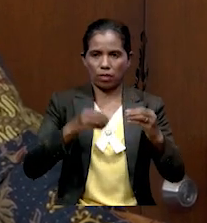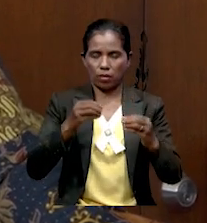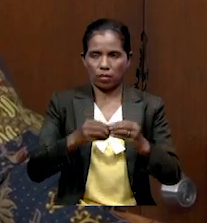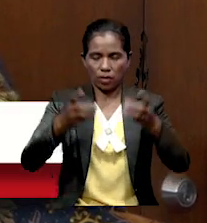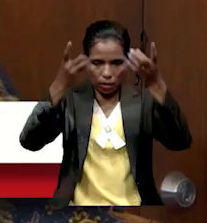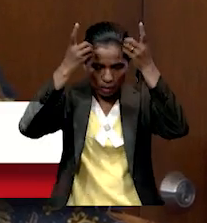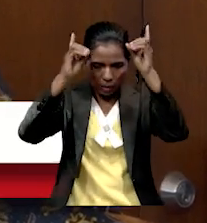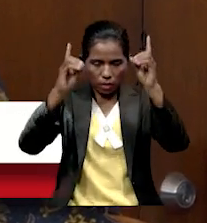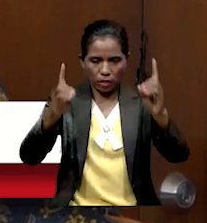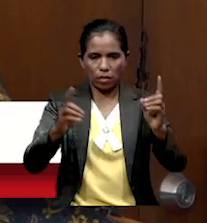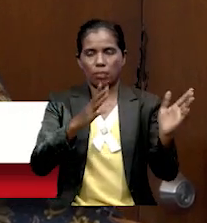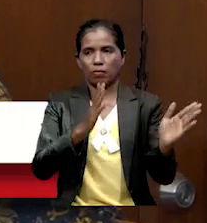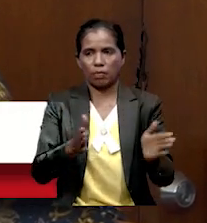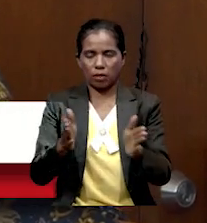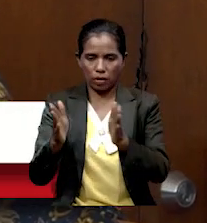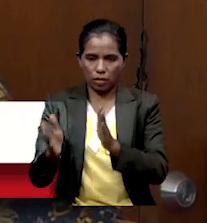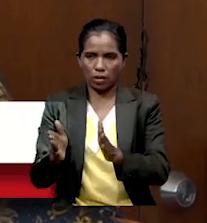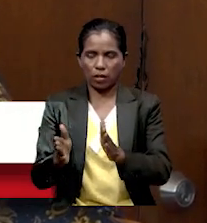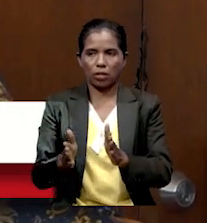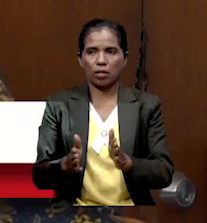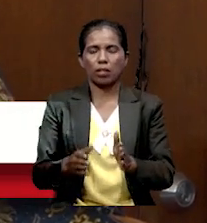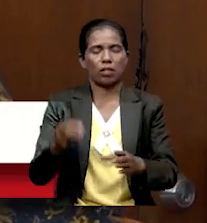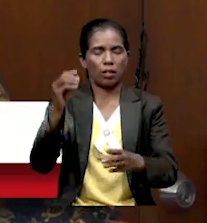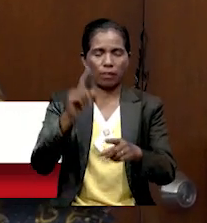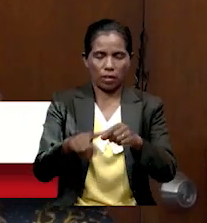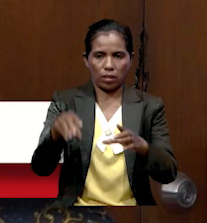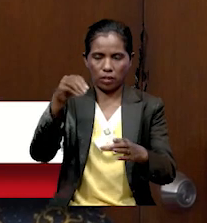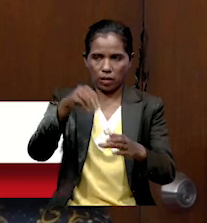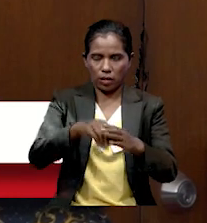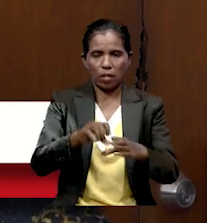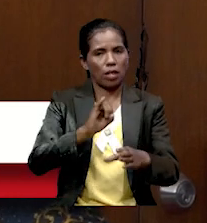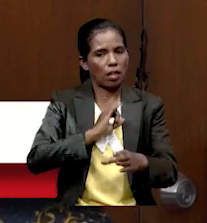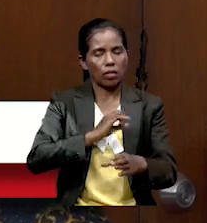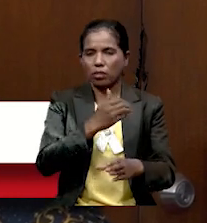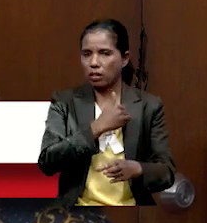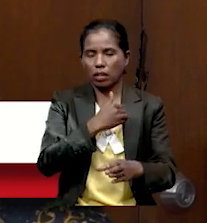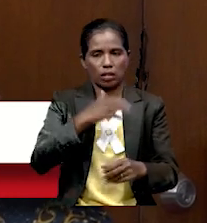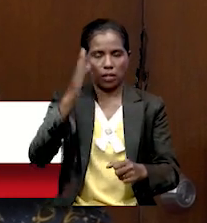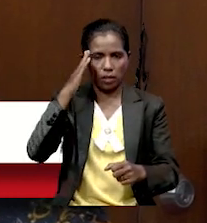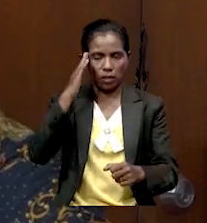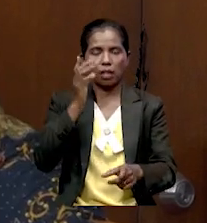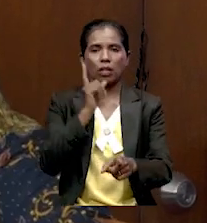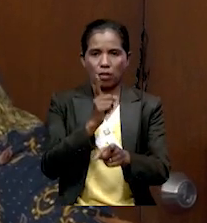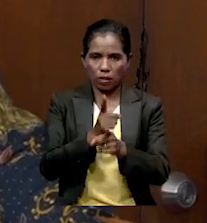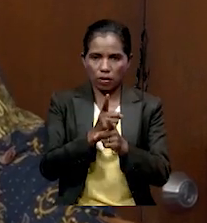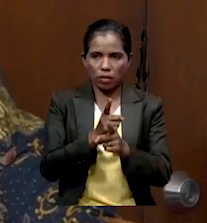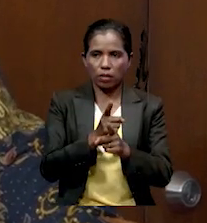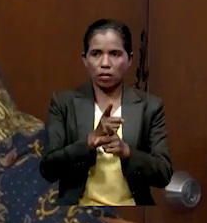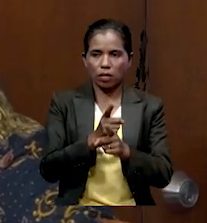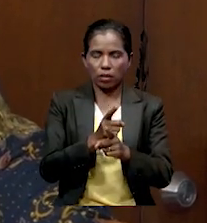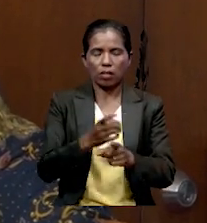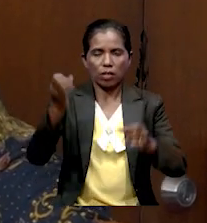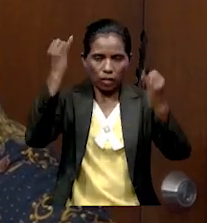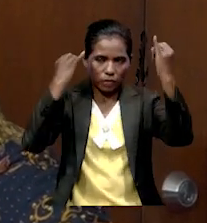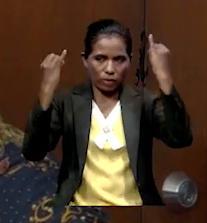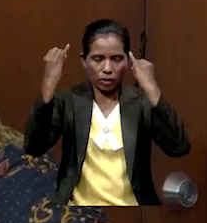desiza un balu processo que ne se quer conclui, e ao será o catene la los